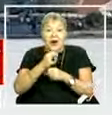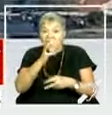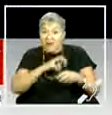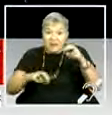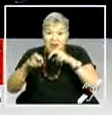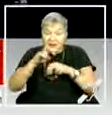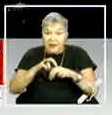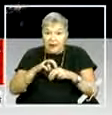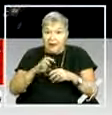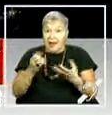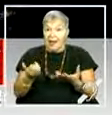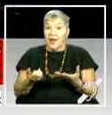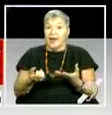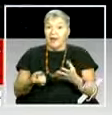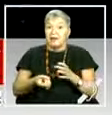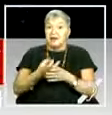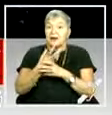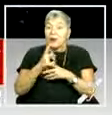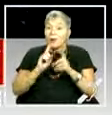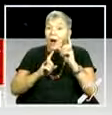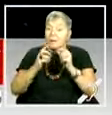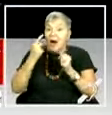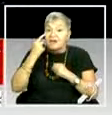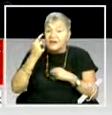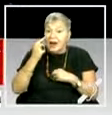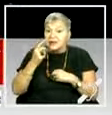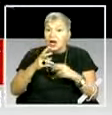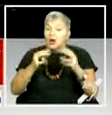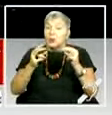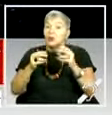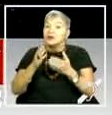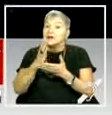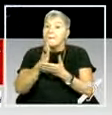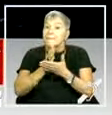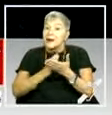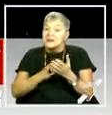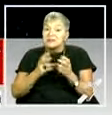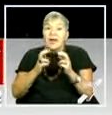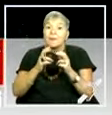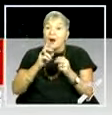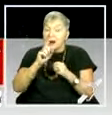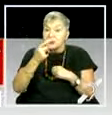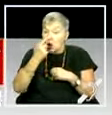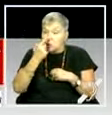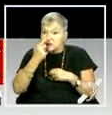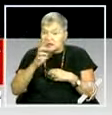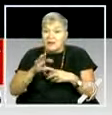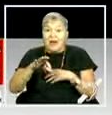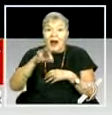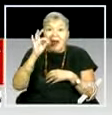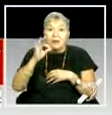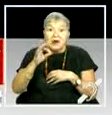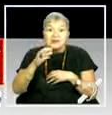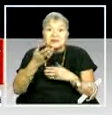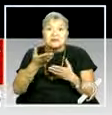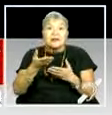și iată, din nou, potrivit unor surse, mai multe bucăți de dronă ar fi fost găsite